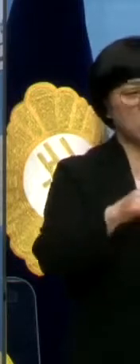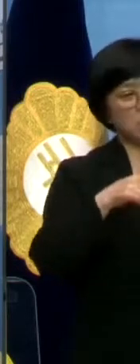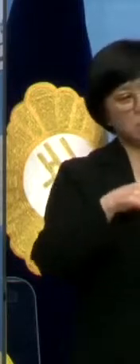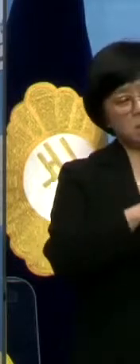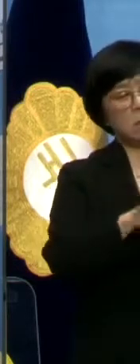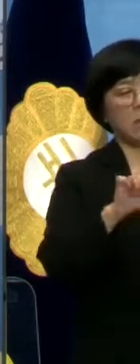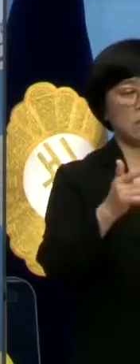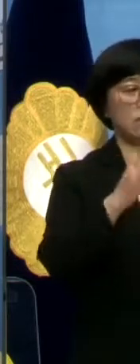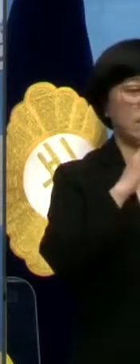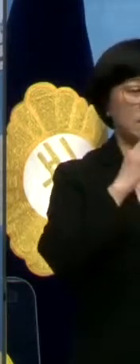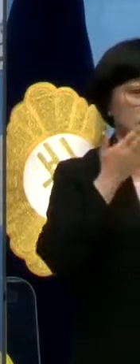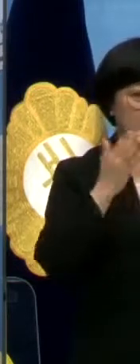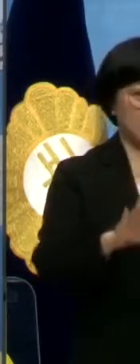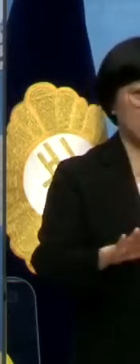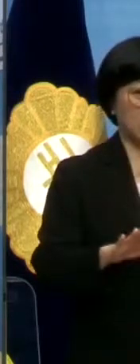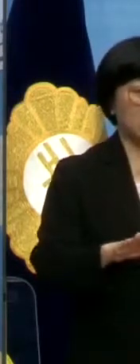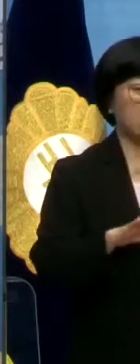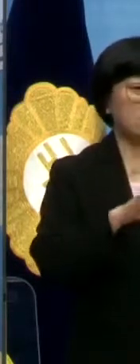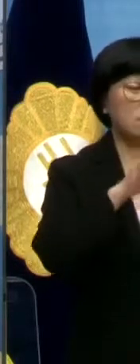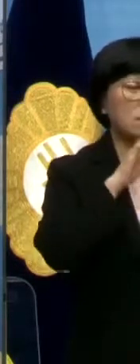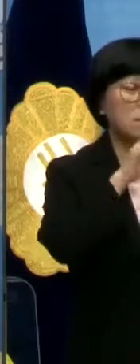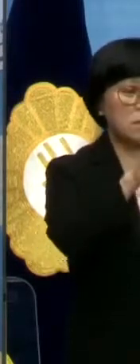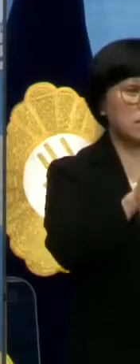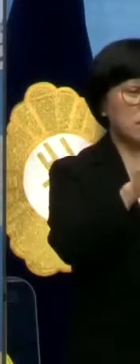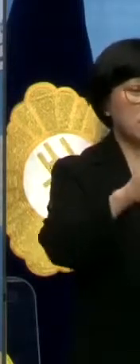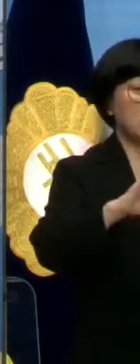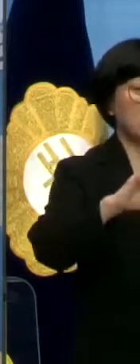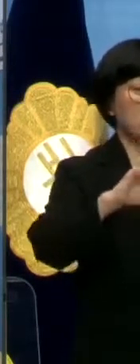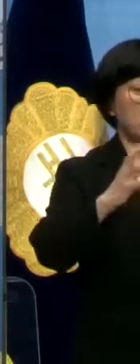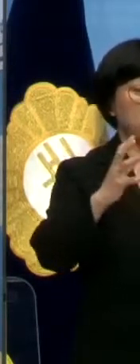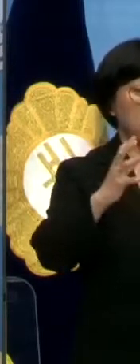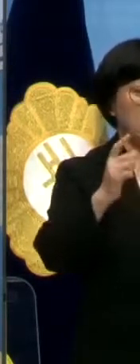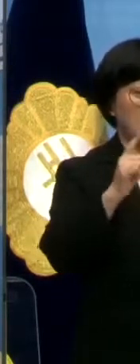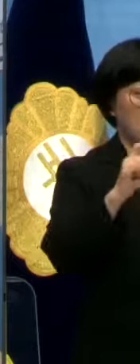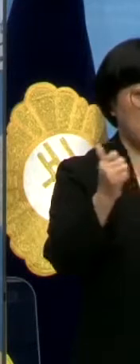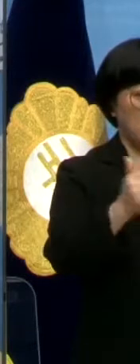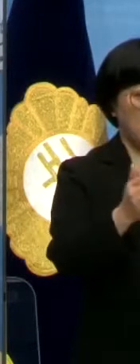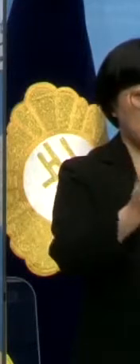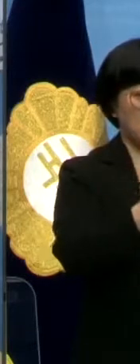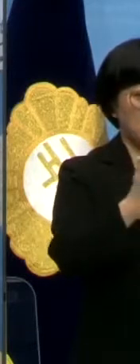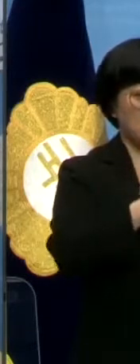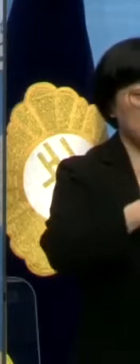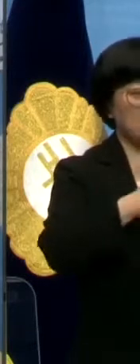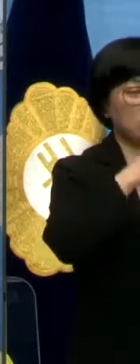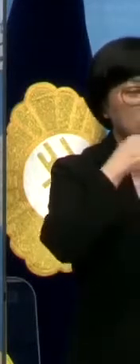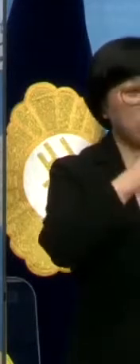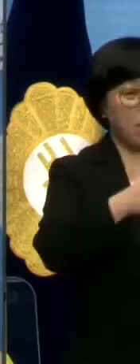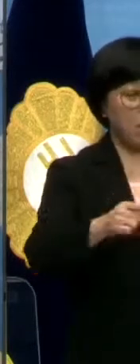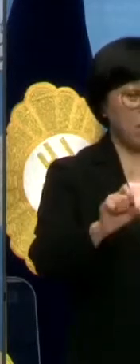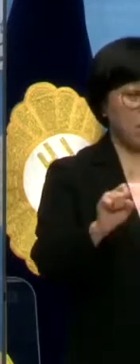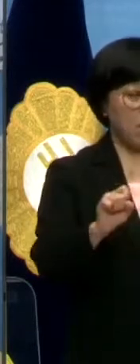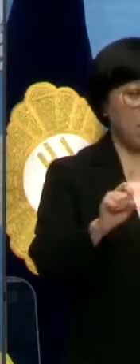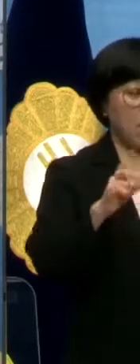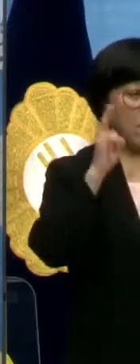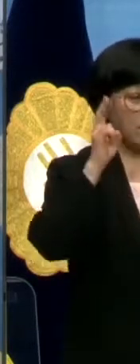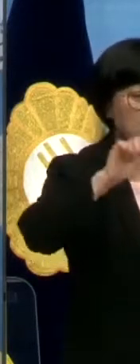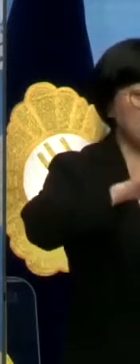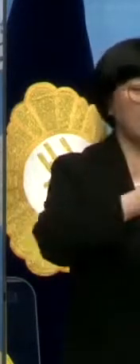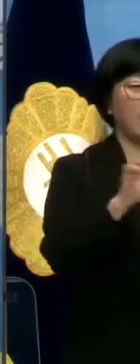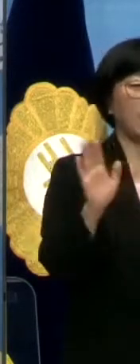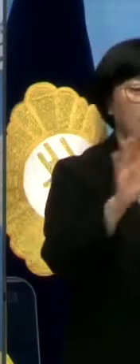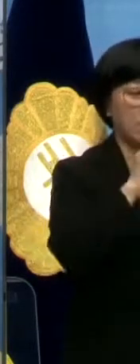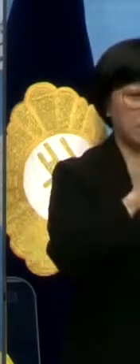그것이 아니었을지 모르지만 사실상 21대 국회에서 중대재해 기업을 처벌하지 않겠다는 것과